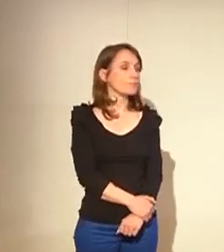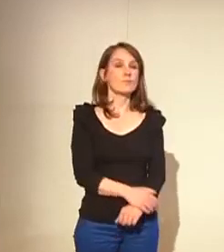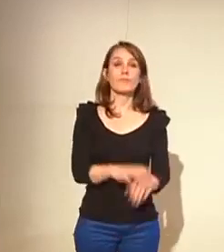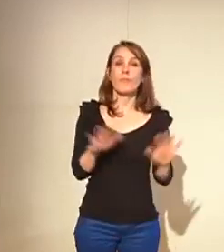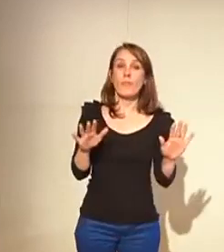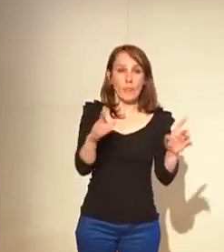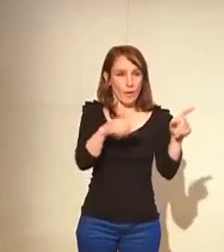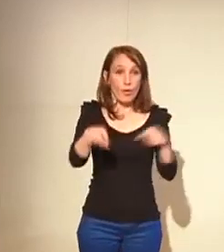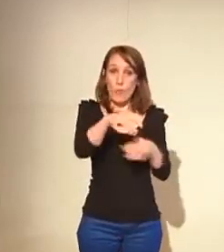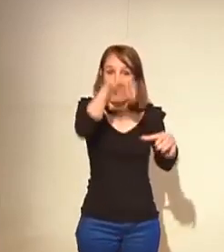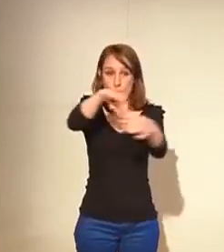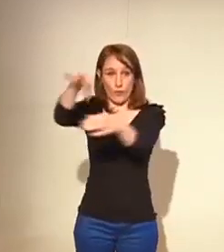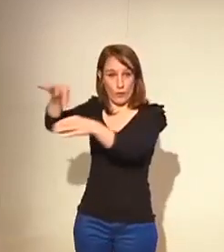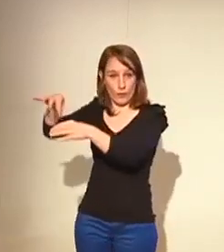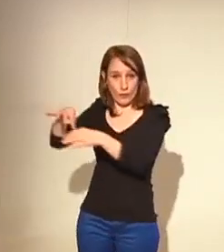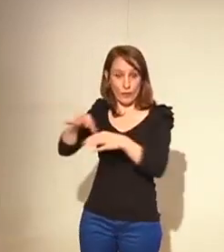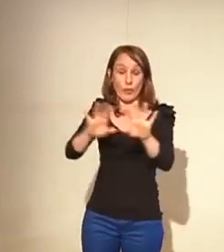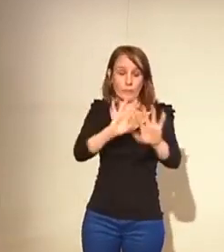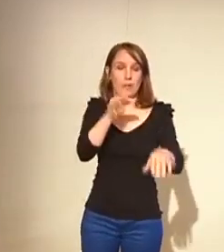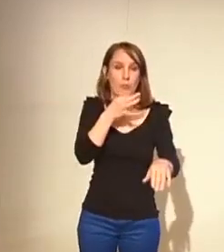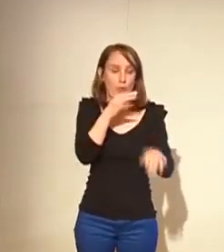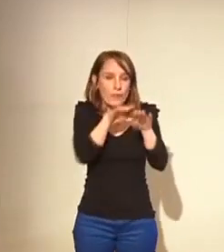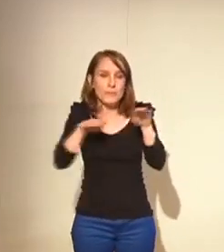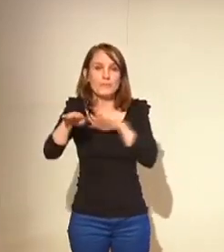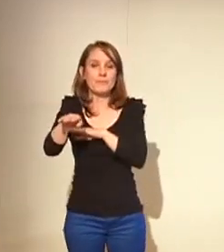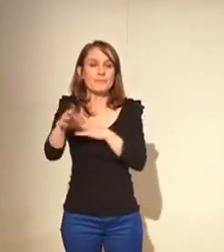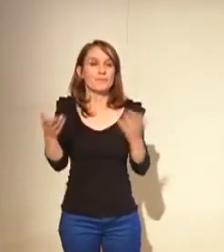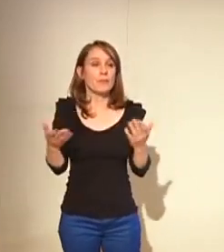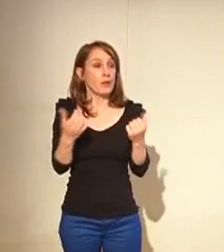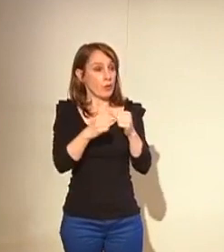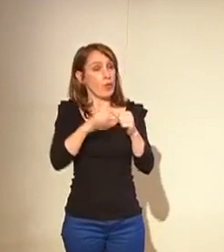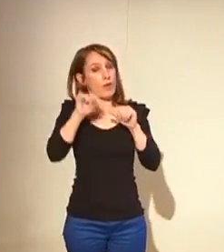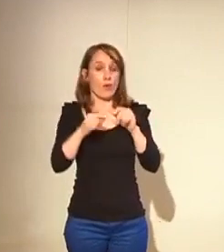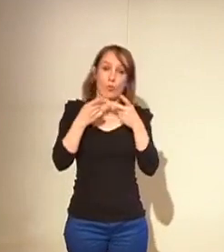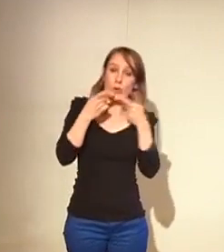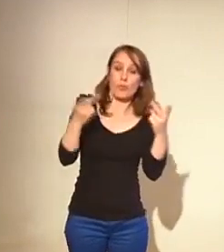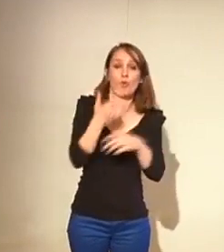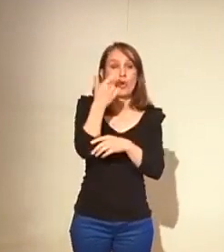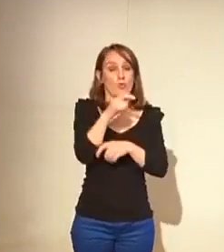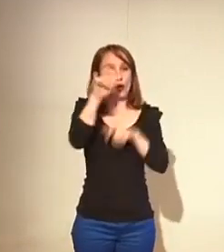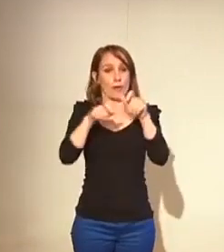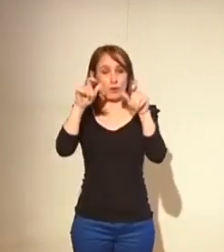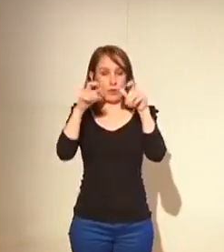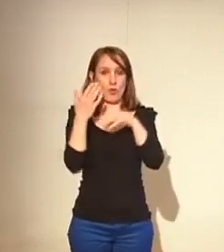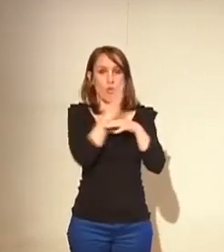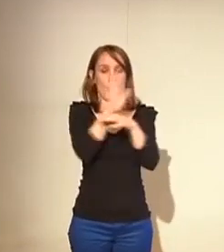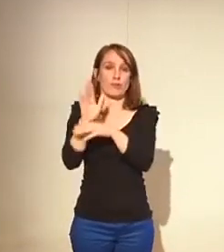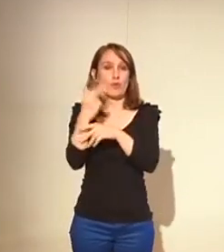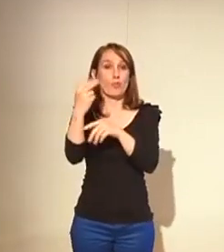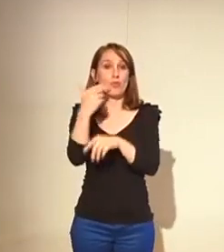pendant que vous votez il y a nous devons également désigner donc deux représentants des usagers titulaires et deux